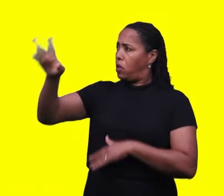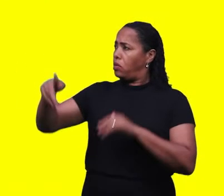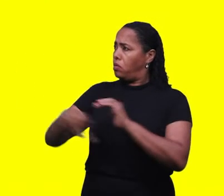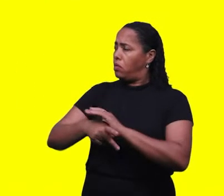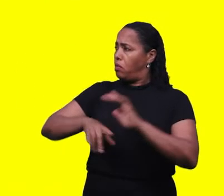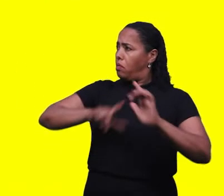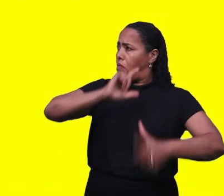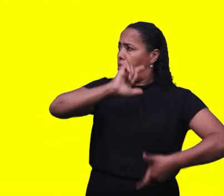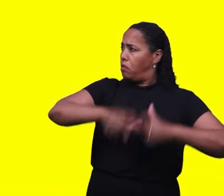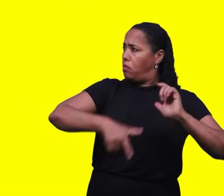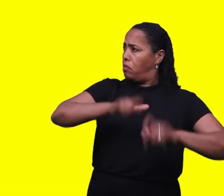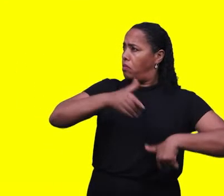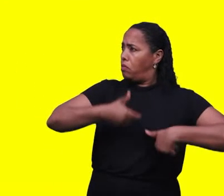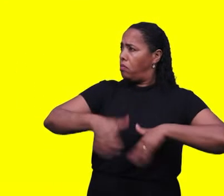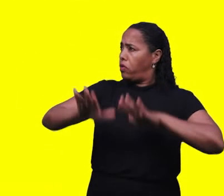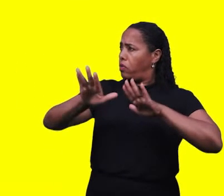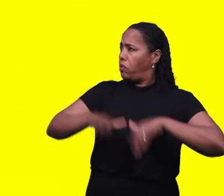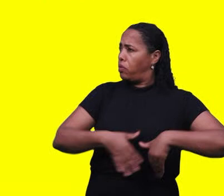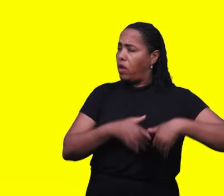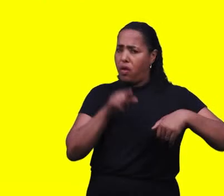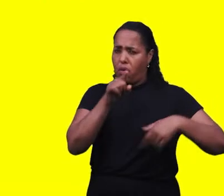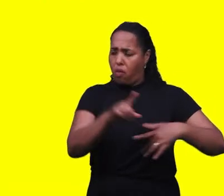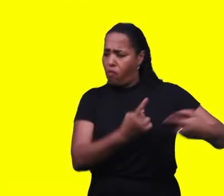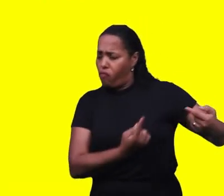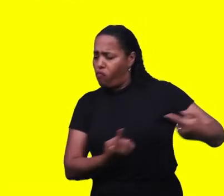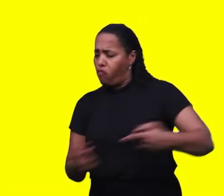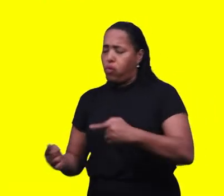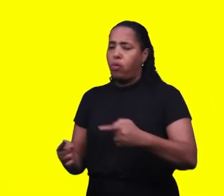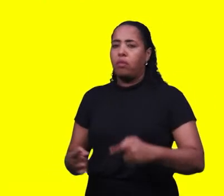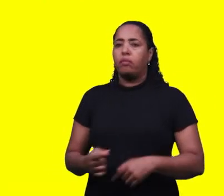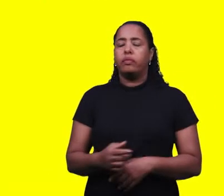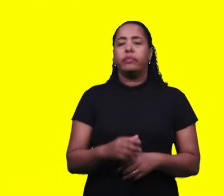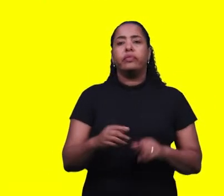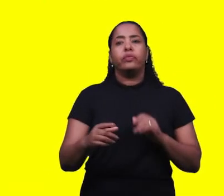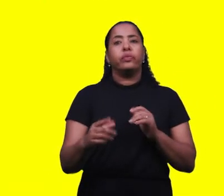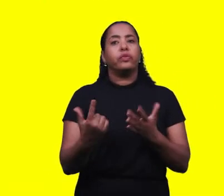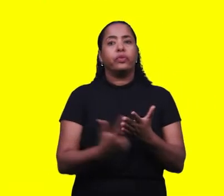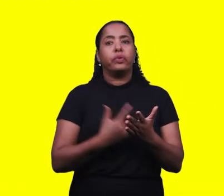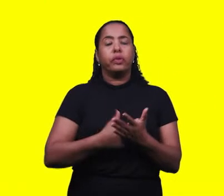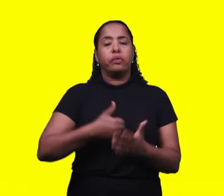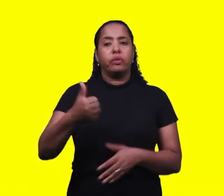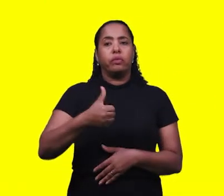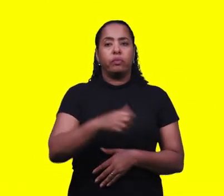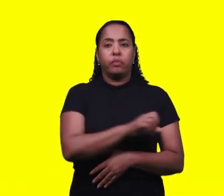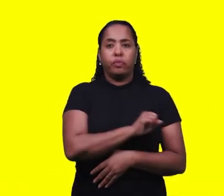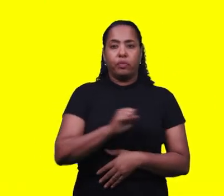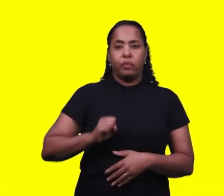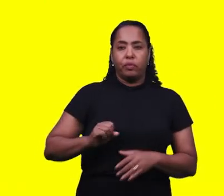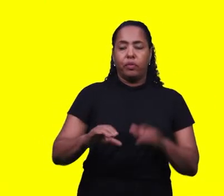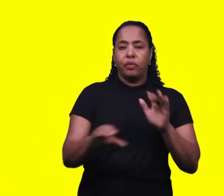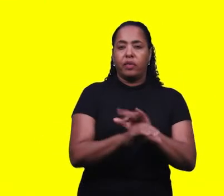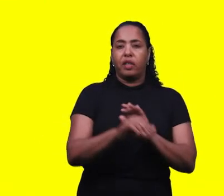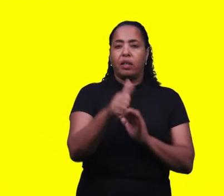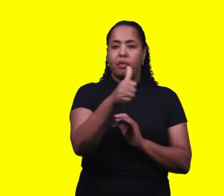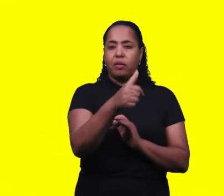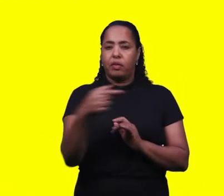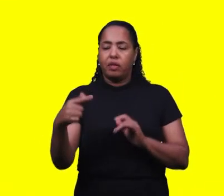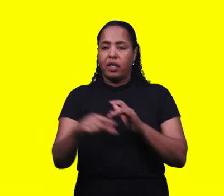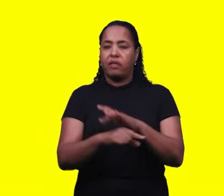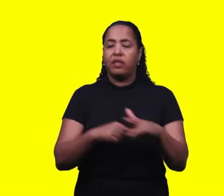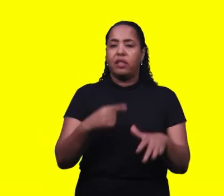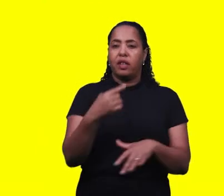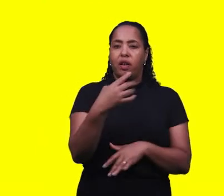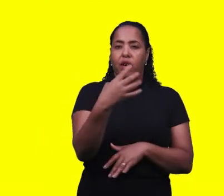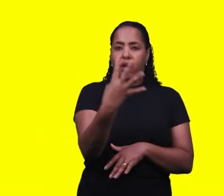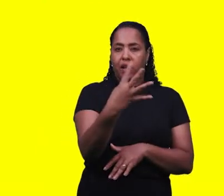des armées d'Israël, à qui tu es en train d'affronter. 1 Samuel,